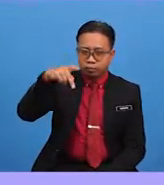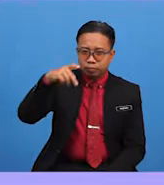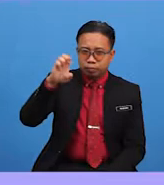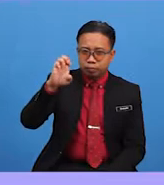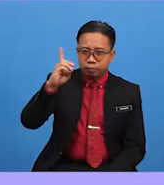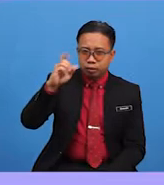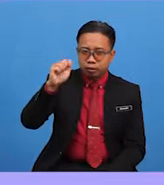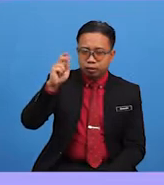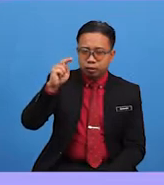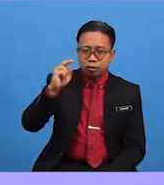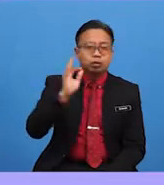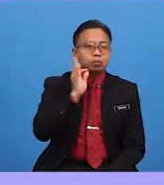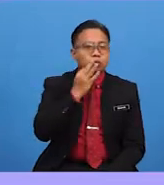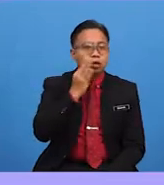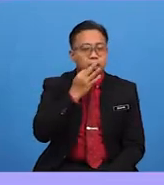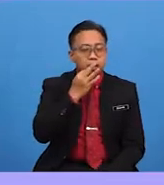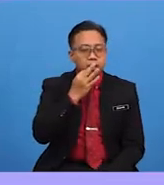cempedak.